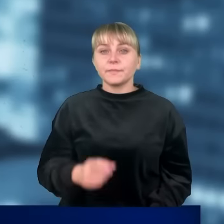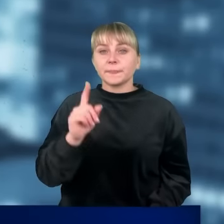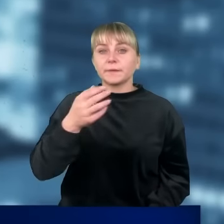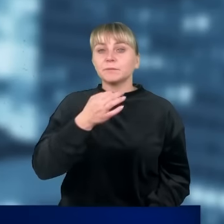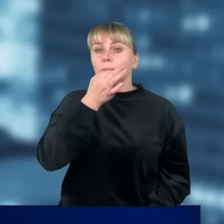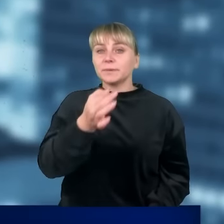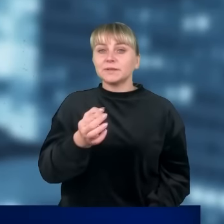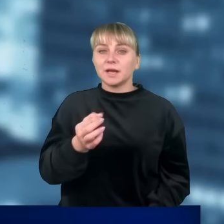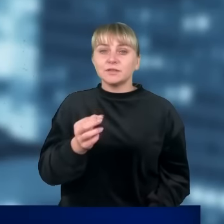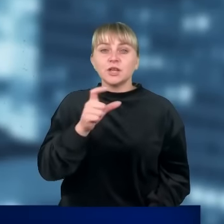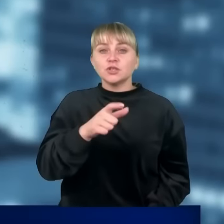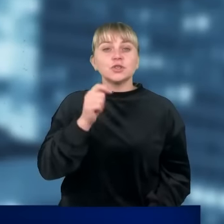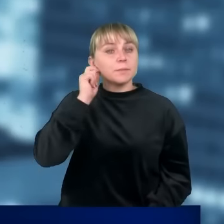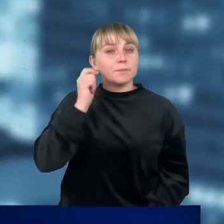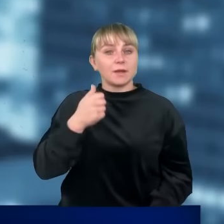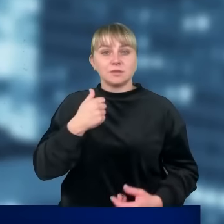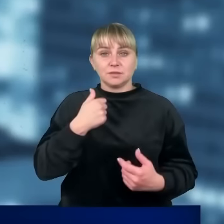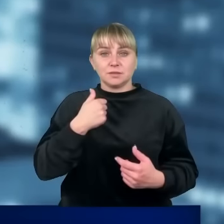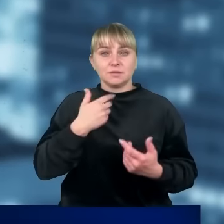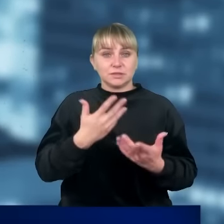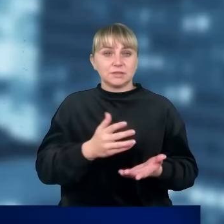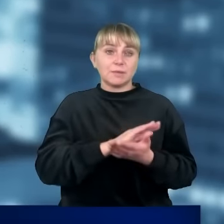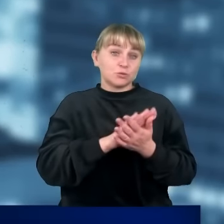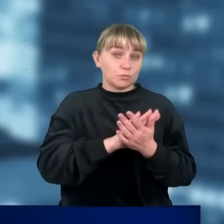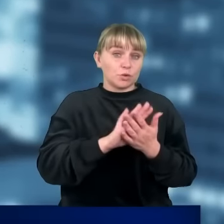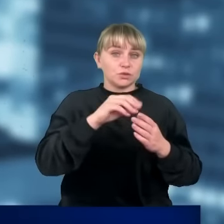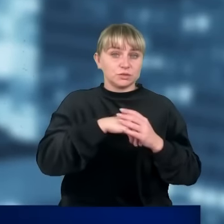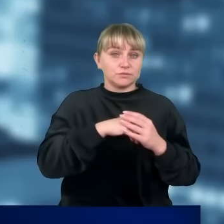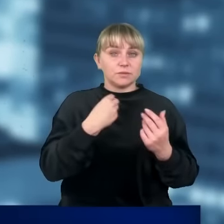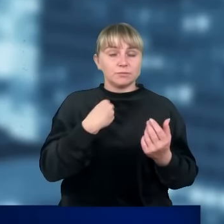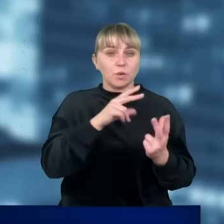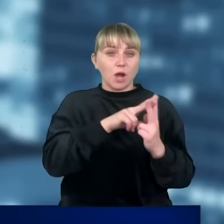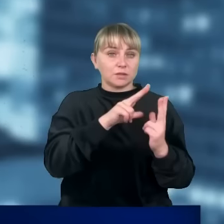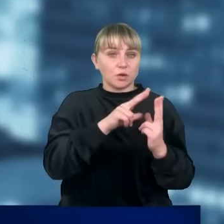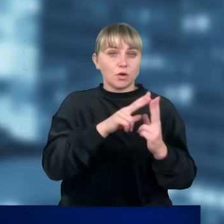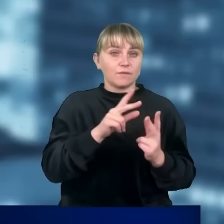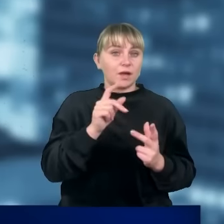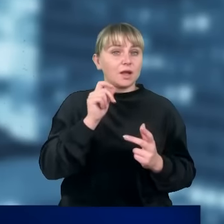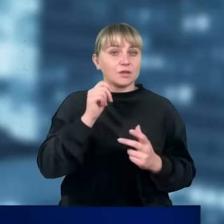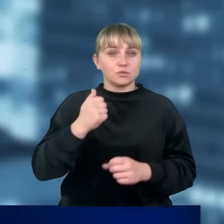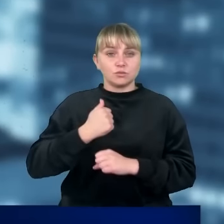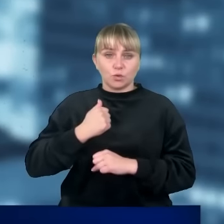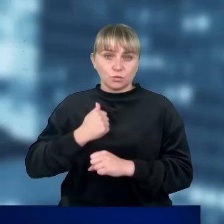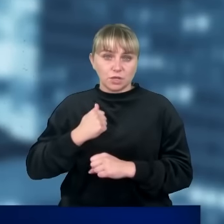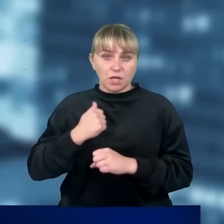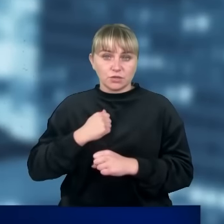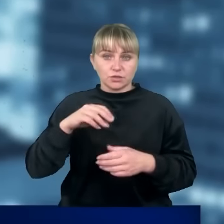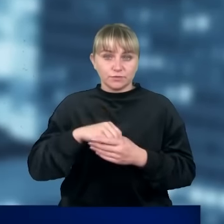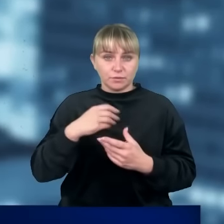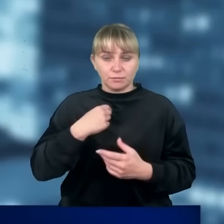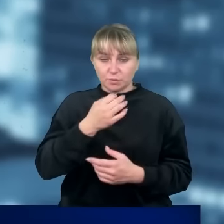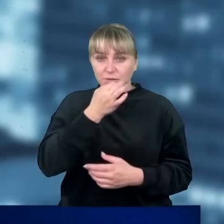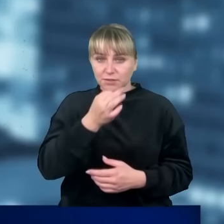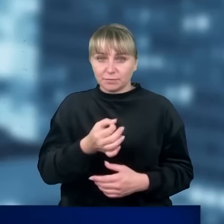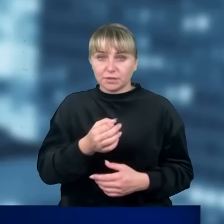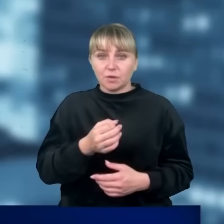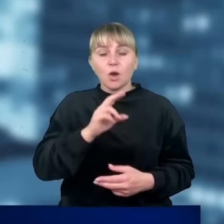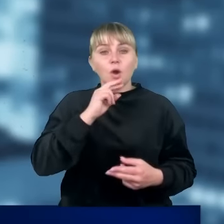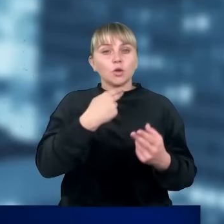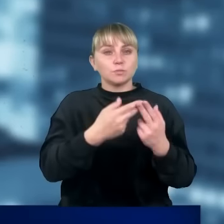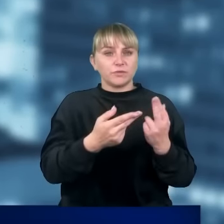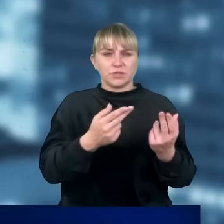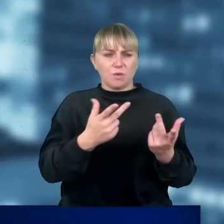wstyd pani atakować żołnierzy, funkcjonariuszy Straży Granicznej, bo tak zapytał panią reżyser, nasz reporter Michał Gwardyński, odpowiedziała: nie wstyd